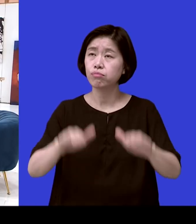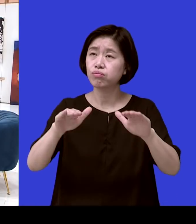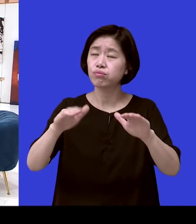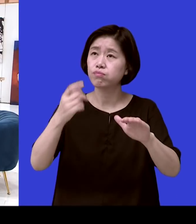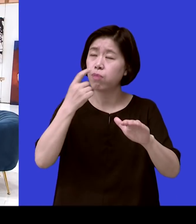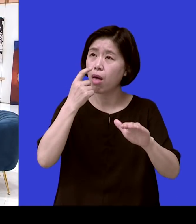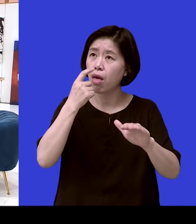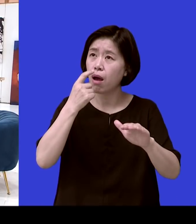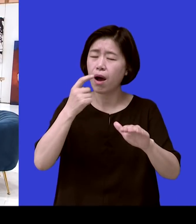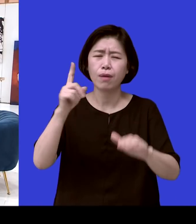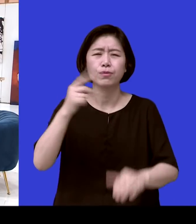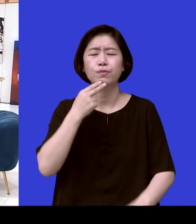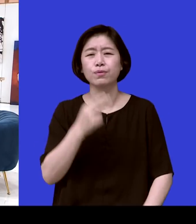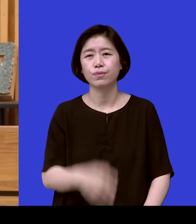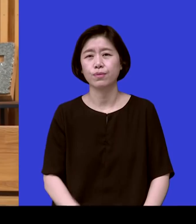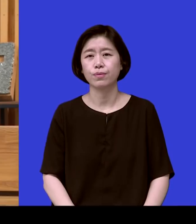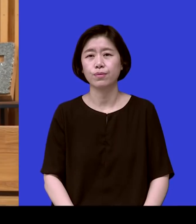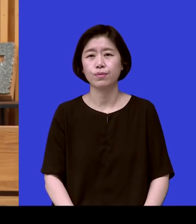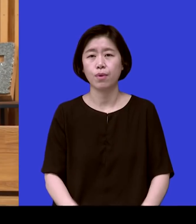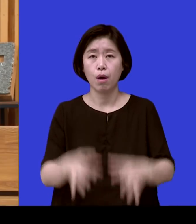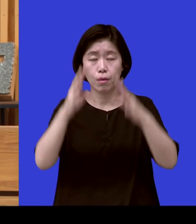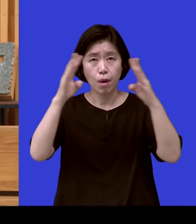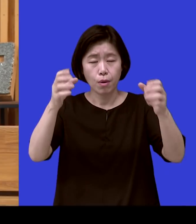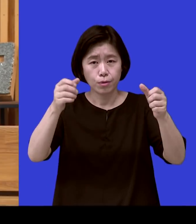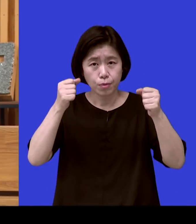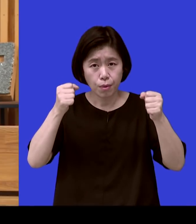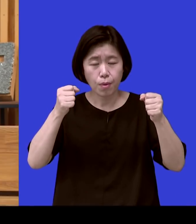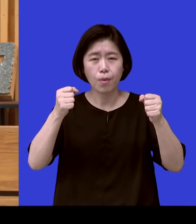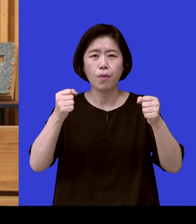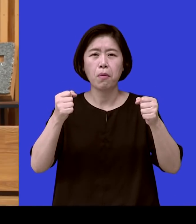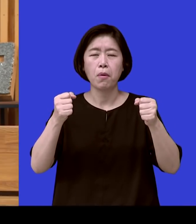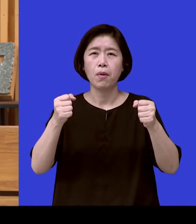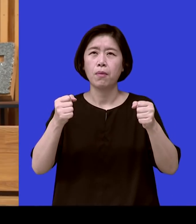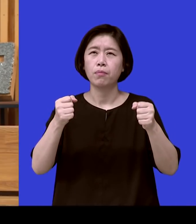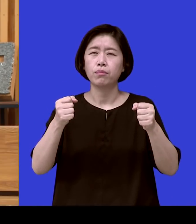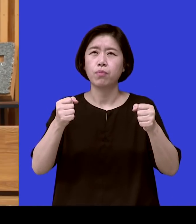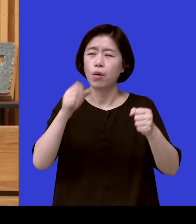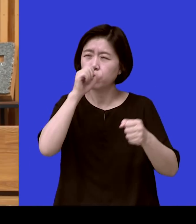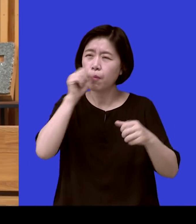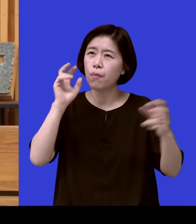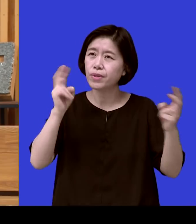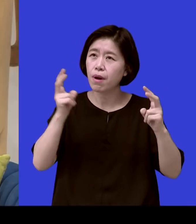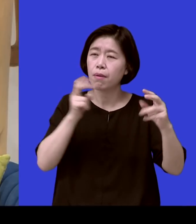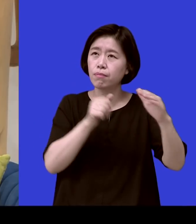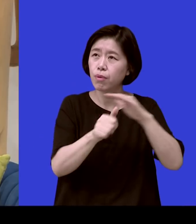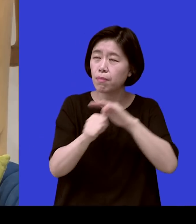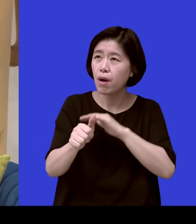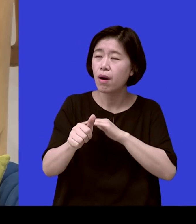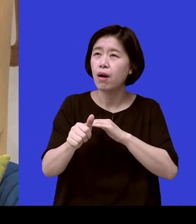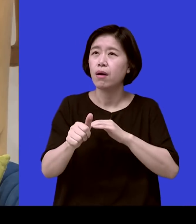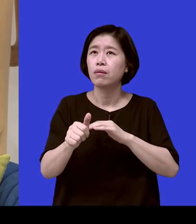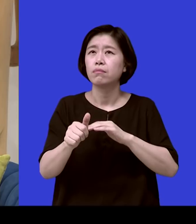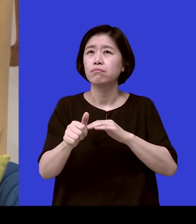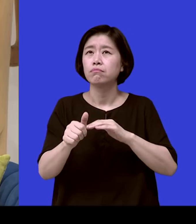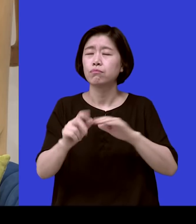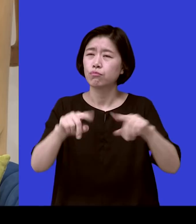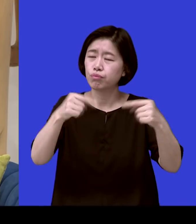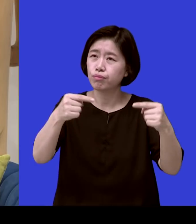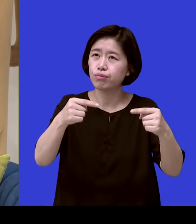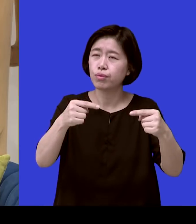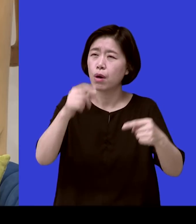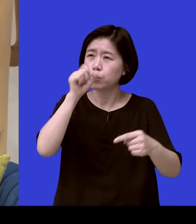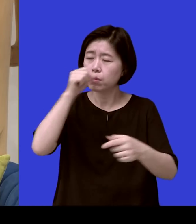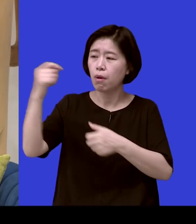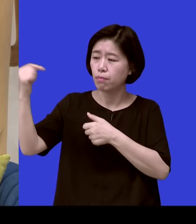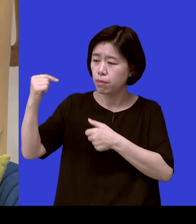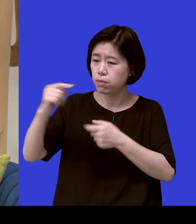대학 가서 좋은 직장만 가라고 배웠지 왜 수학을 배우는지 왜 음악도 필요하고 왜 체육을 네. 배우는지조차 몰랐어요. 맞아요. 이유를 모른 채 그냥